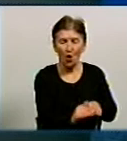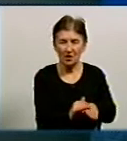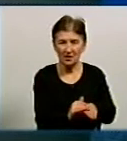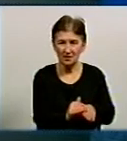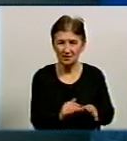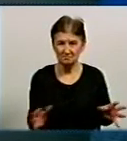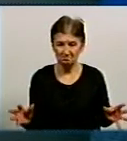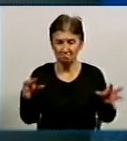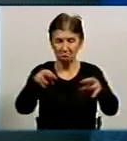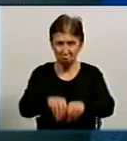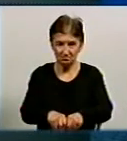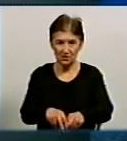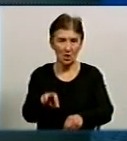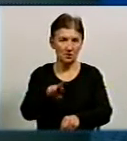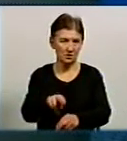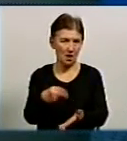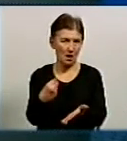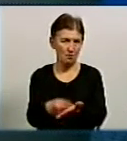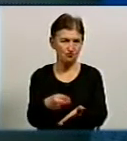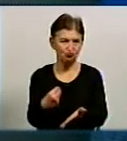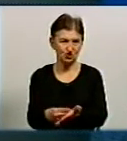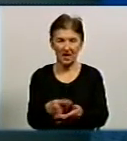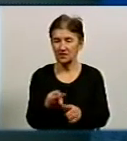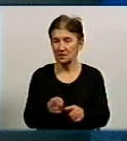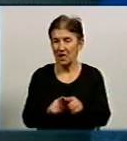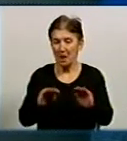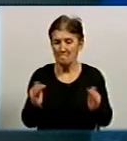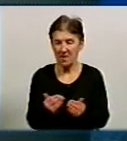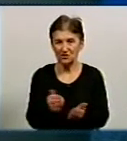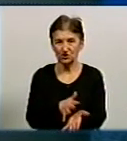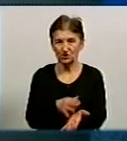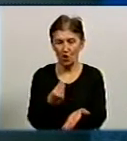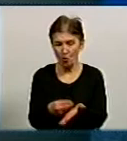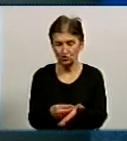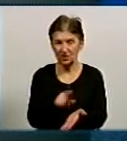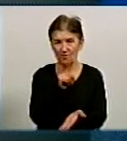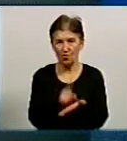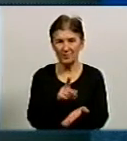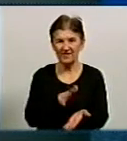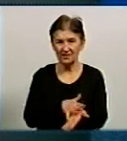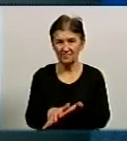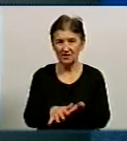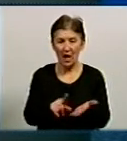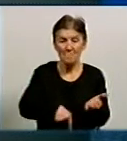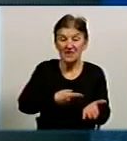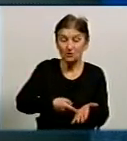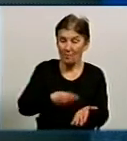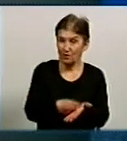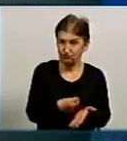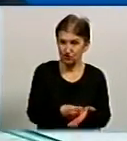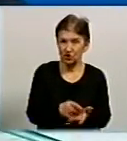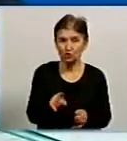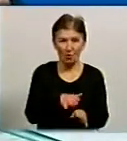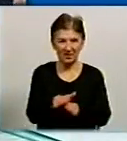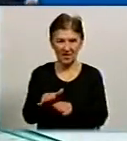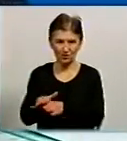промислового підприємства. Для бюджету це плюс. Це просто менше коштів ми повинні витрачати з міського бюджету для того, щоб зреалізувати